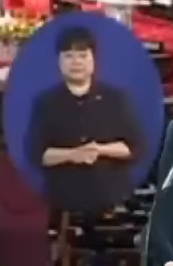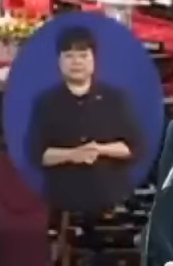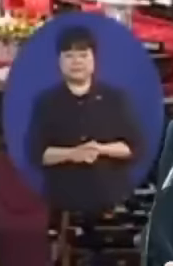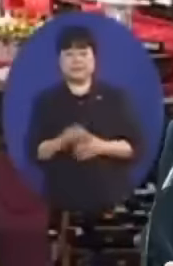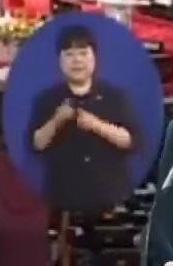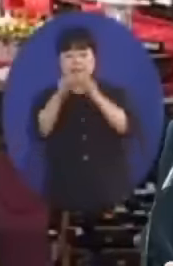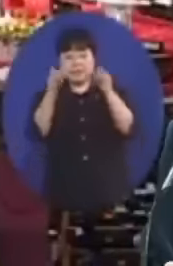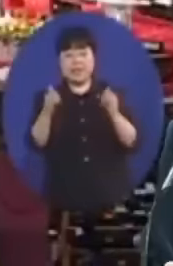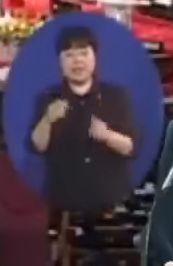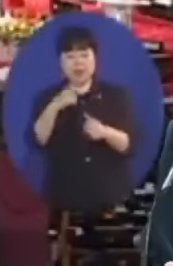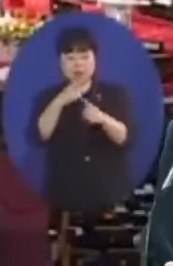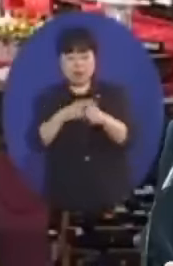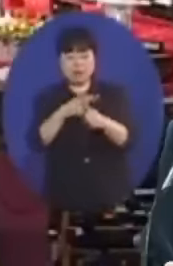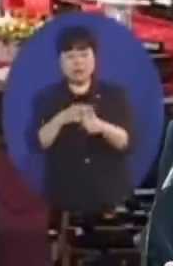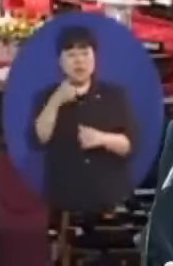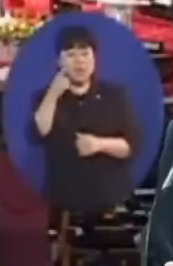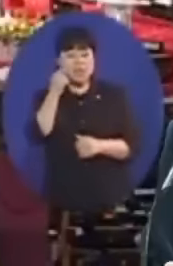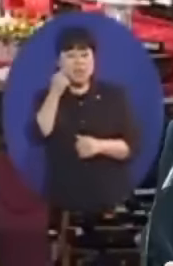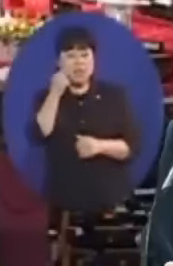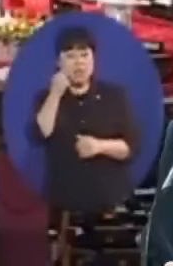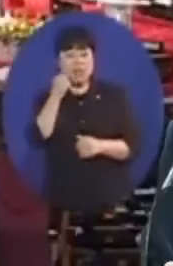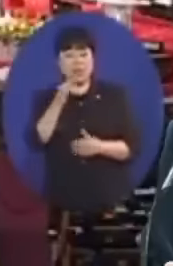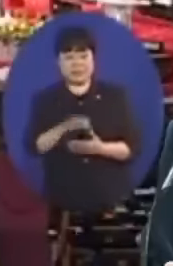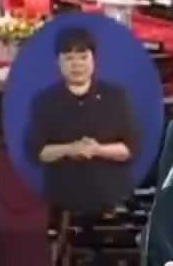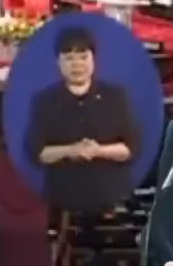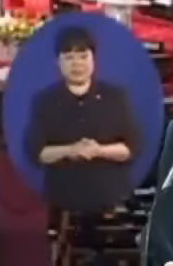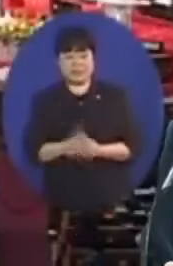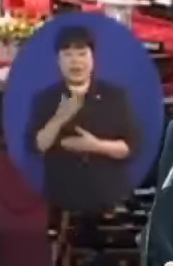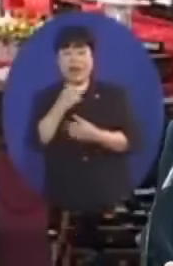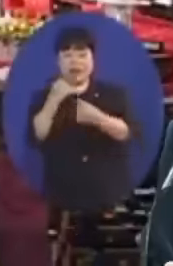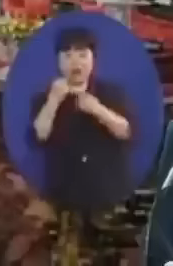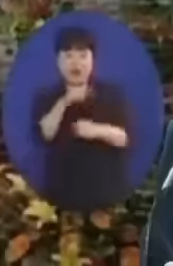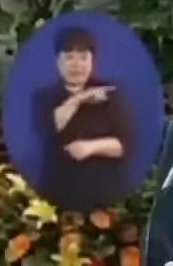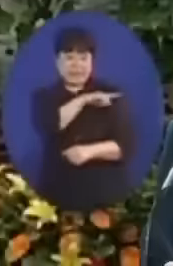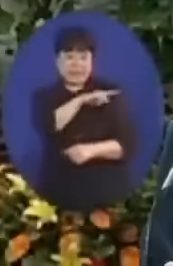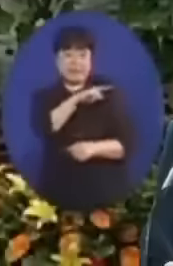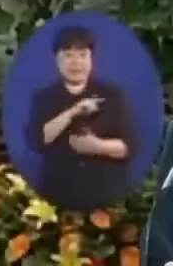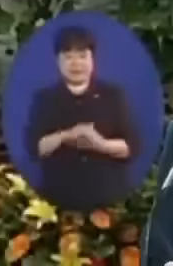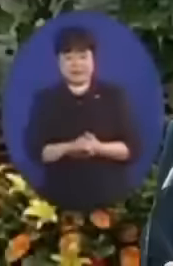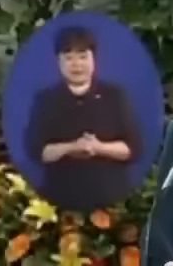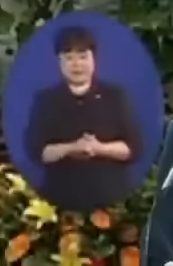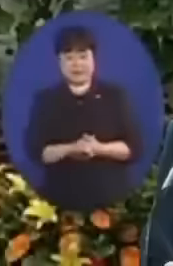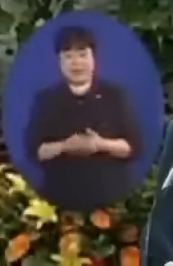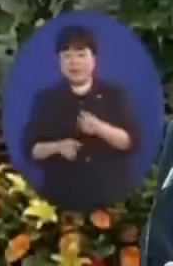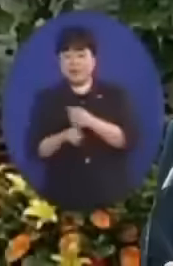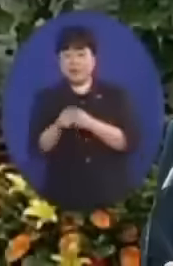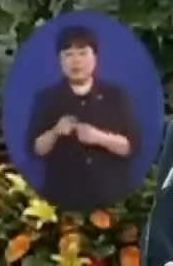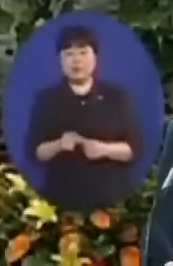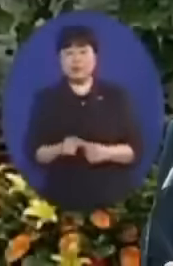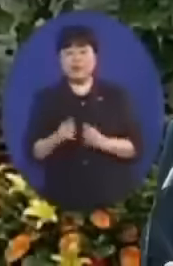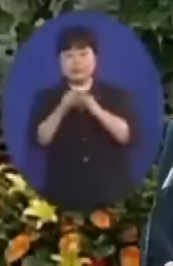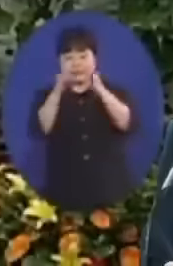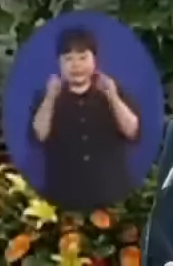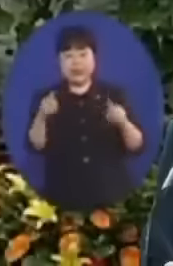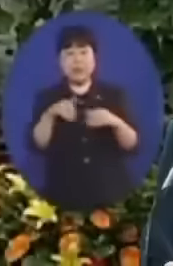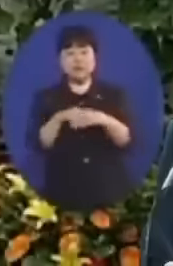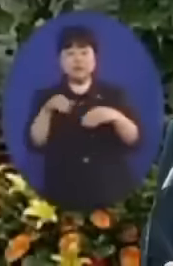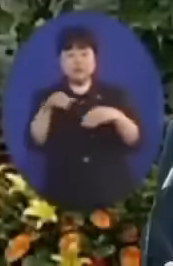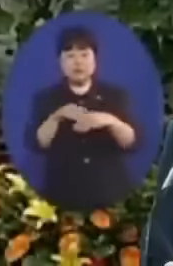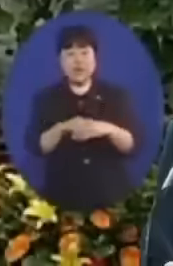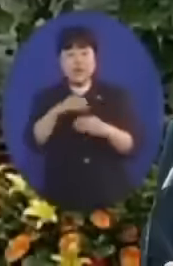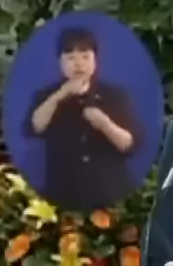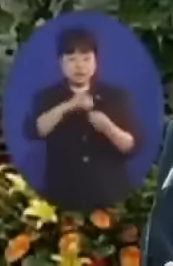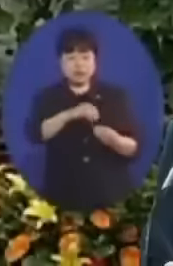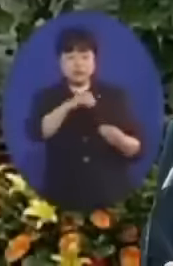사임 교수는 일본이 건강 세계 제1위라고 말하면서 그 원인에 대해 일본은 사회적, 문화적,